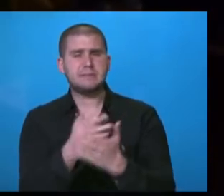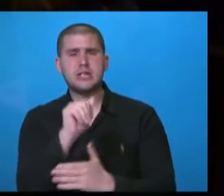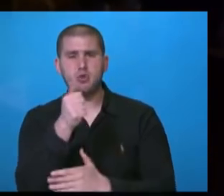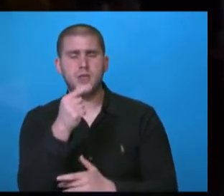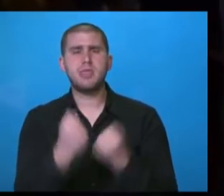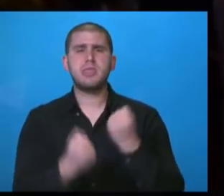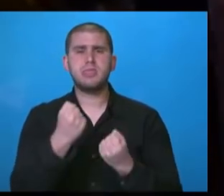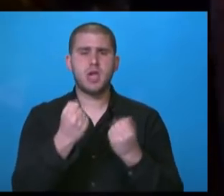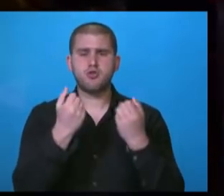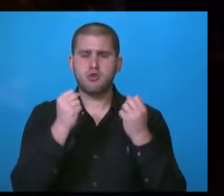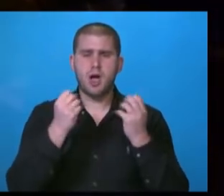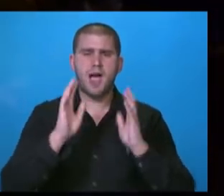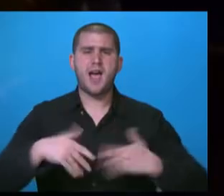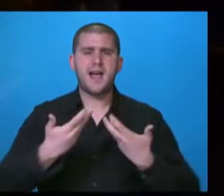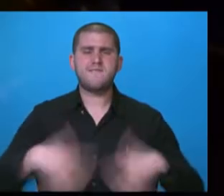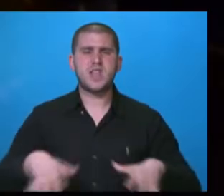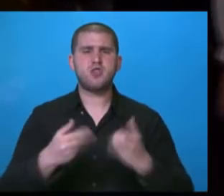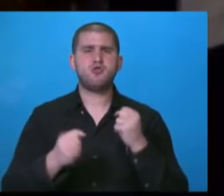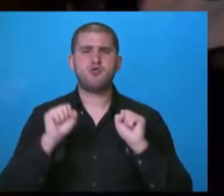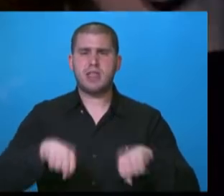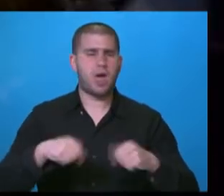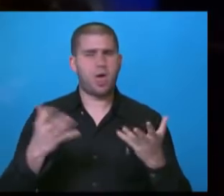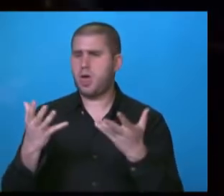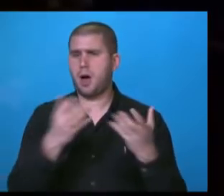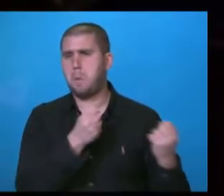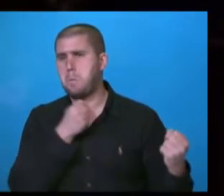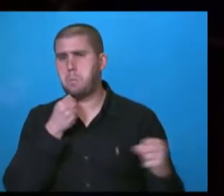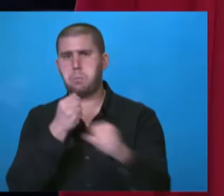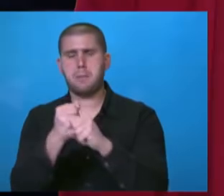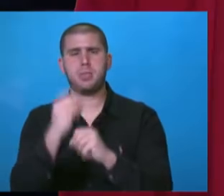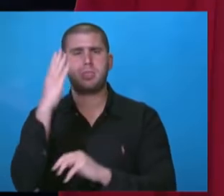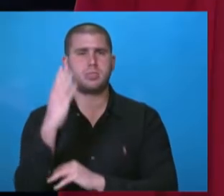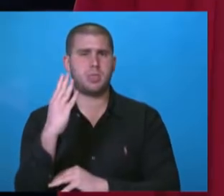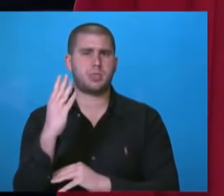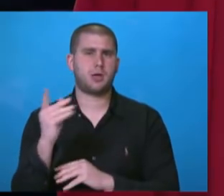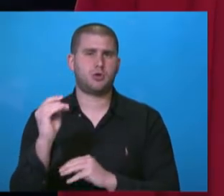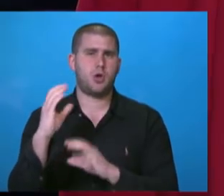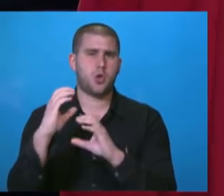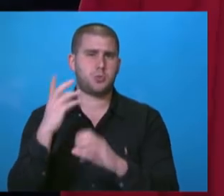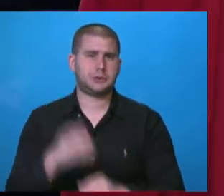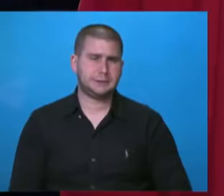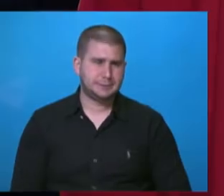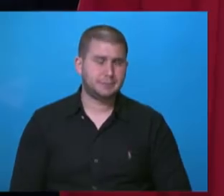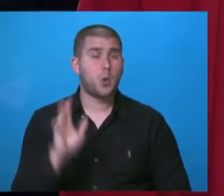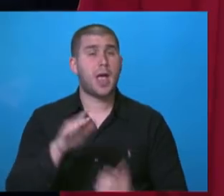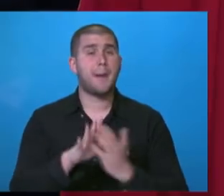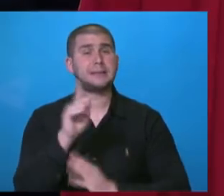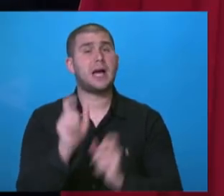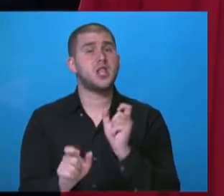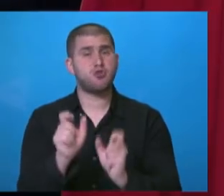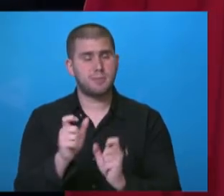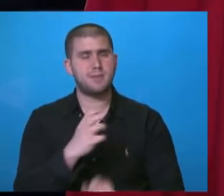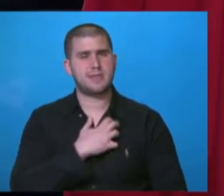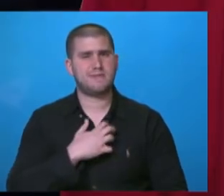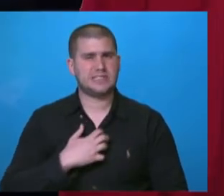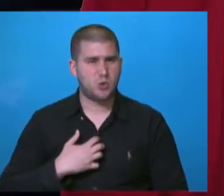האוטובוס איבד שליטה, כתוצאה מכך פגע בתחנת ההסעה. כן, עוד 14 בני אדם נפצעו,